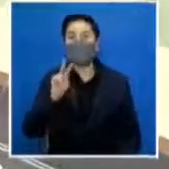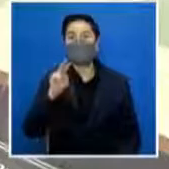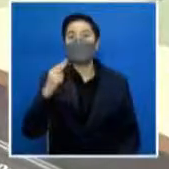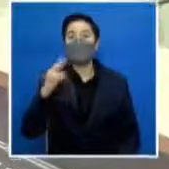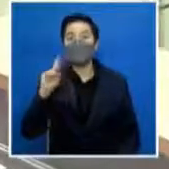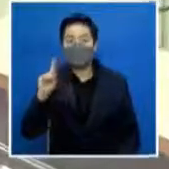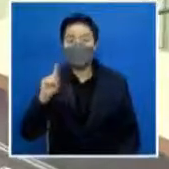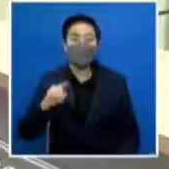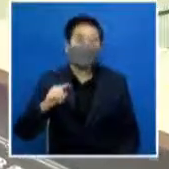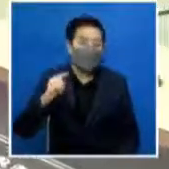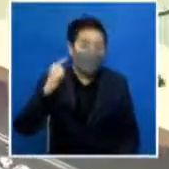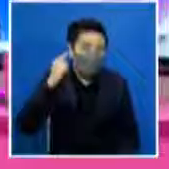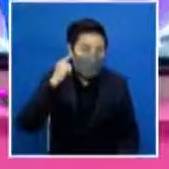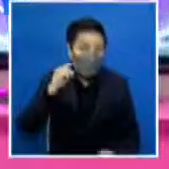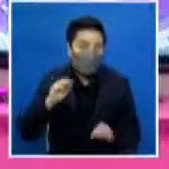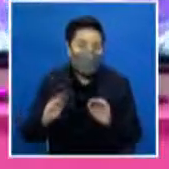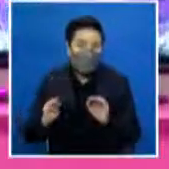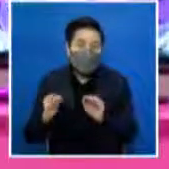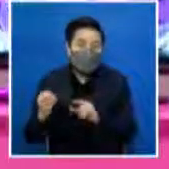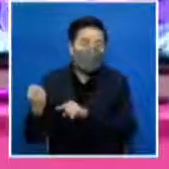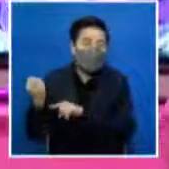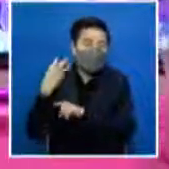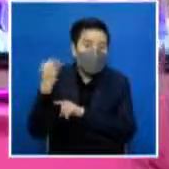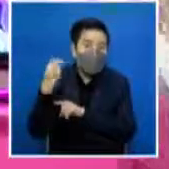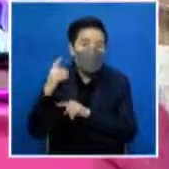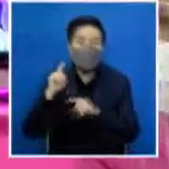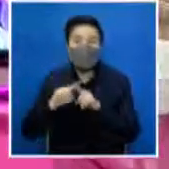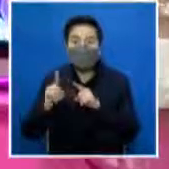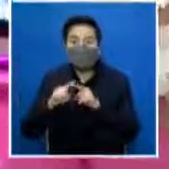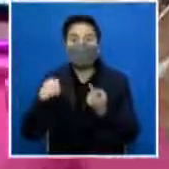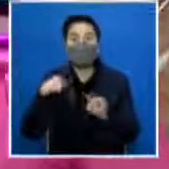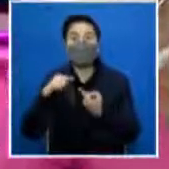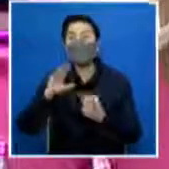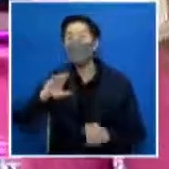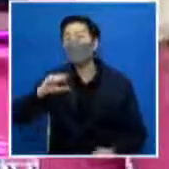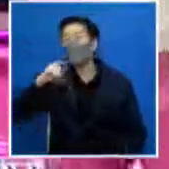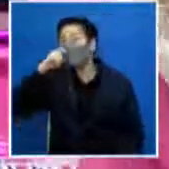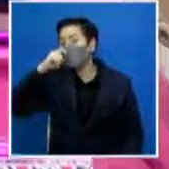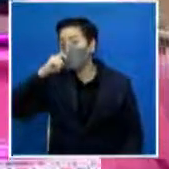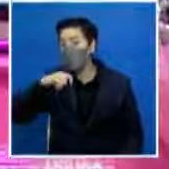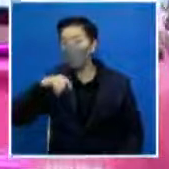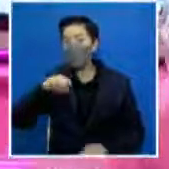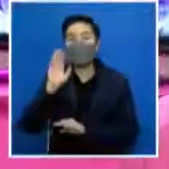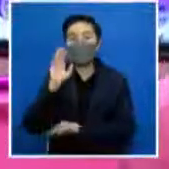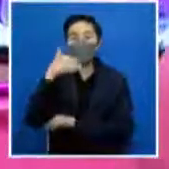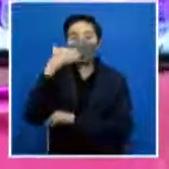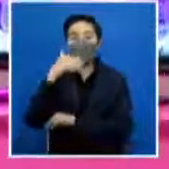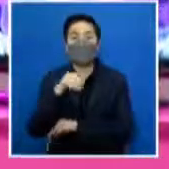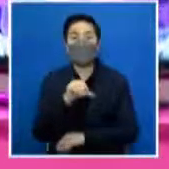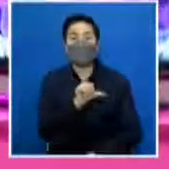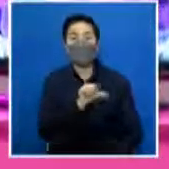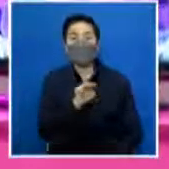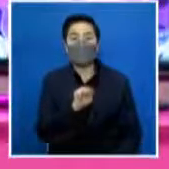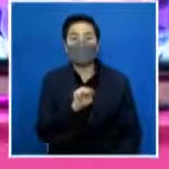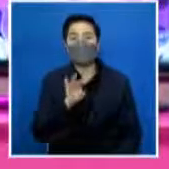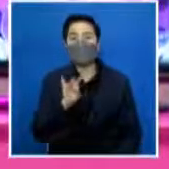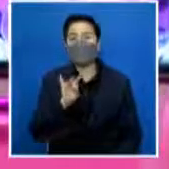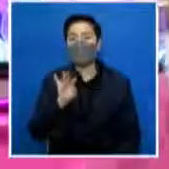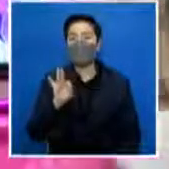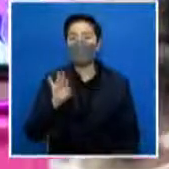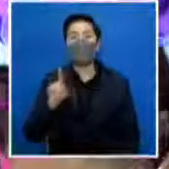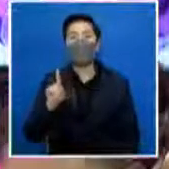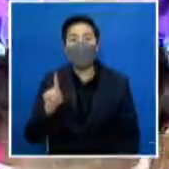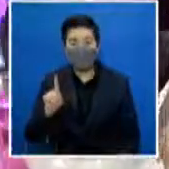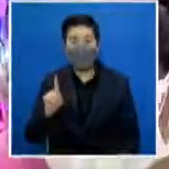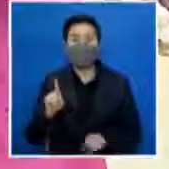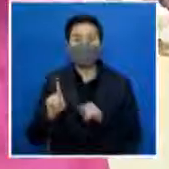และรับฟังการถ่ายทอดเสียงทางสถานีวิทยุกระจายเสียงแห่งประเทศไทยคลื่นความถี่ AM 891